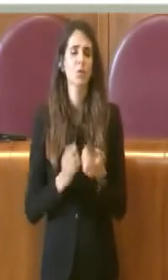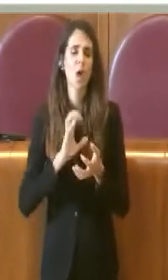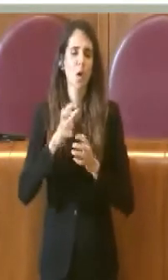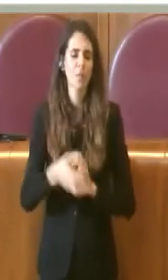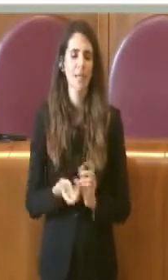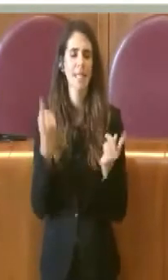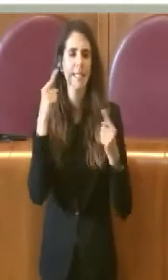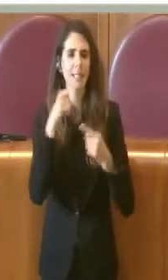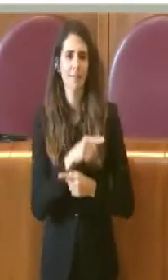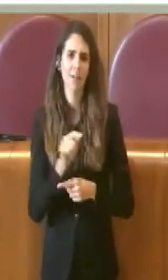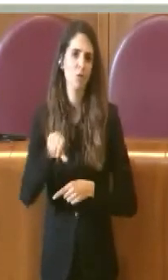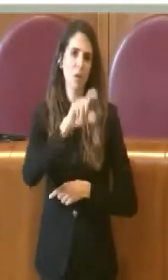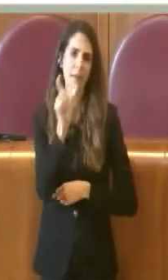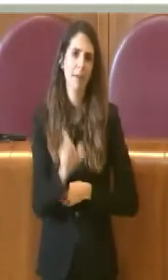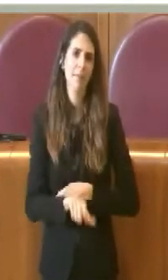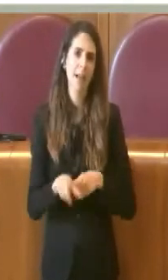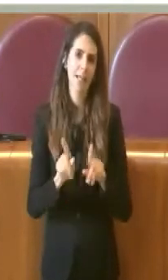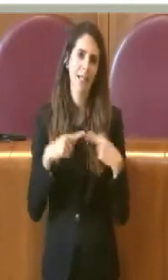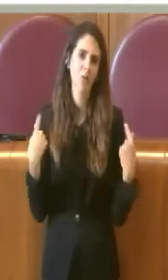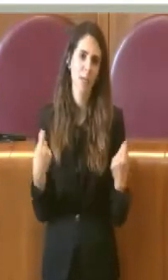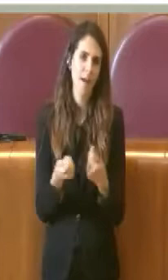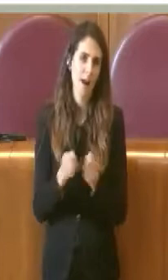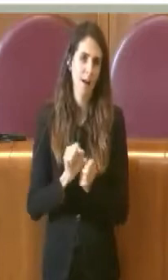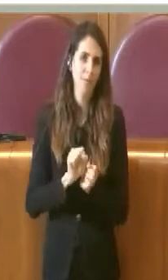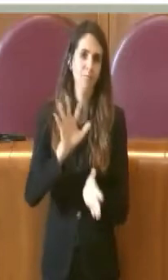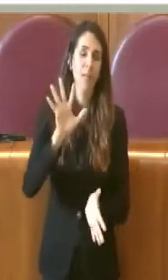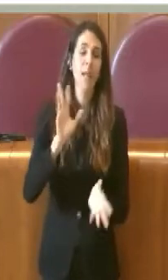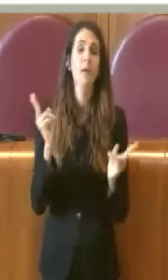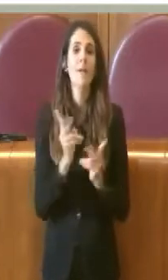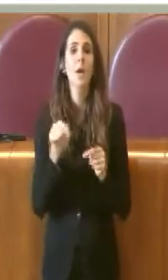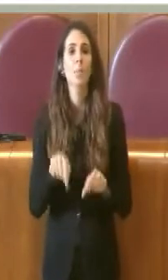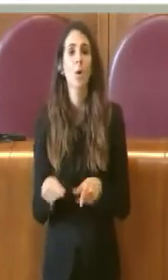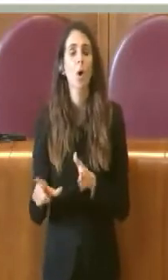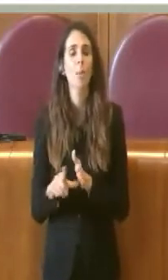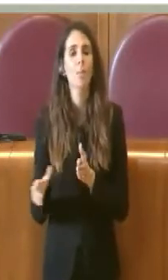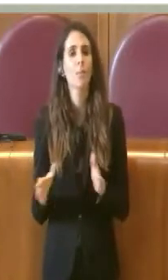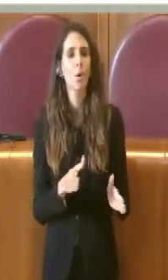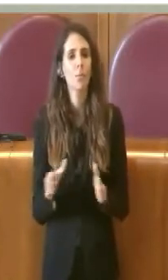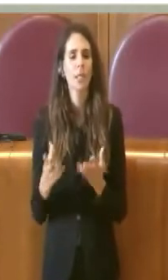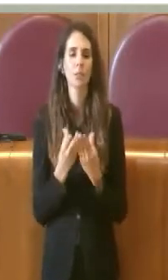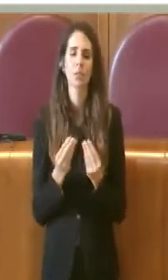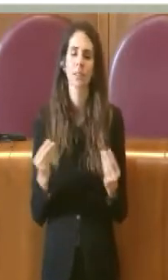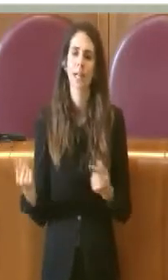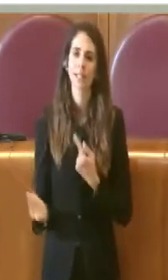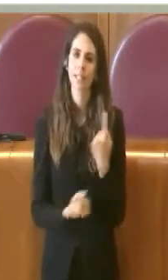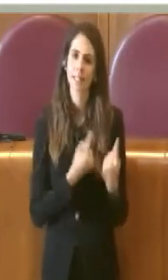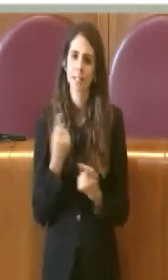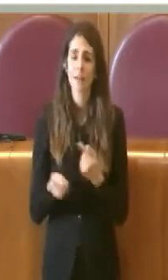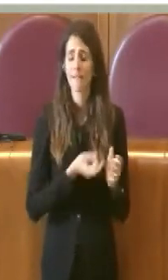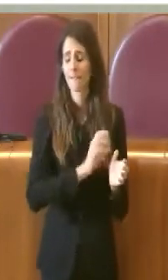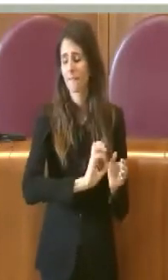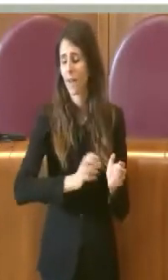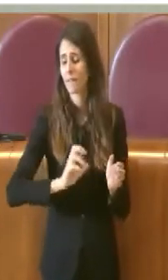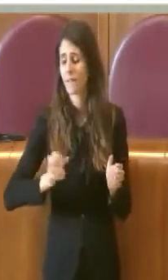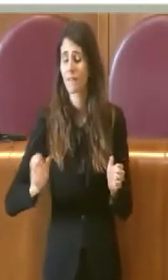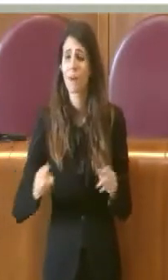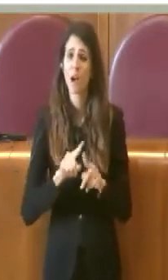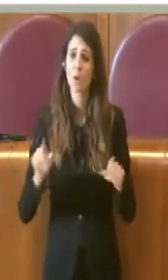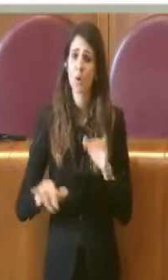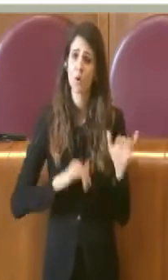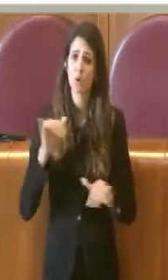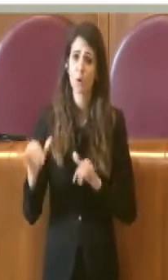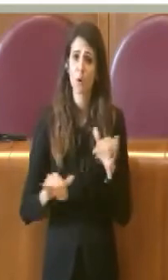per tutta Italia e in questo periodo purtroppo per tante situazioni il loro